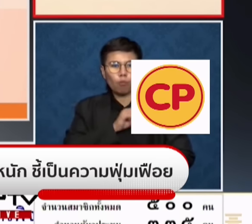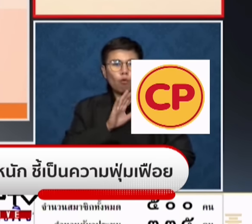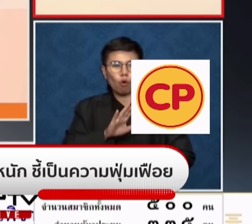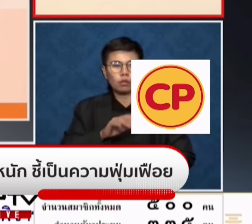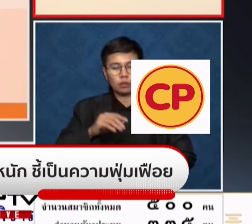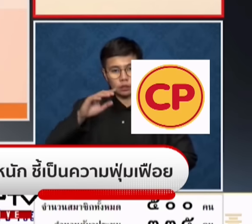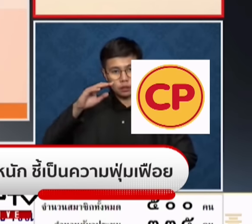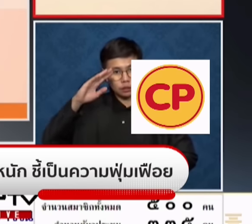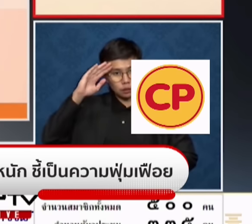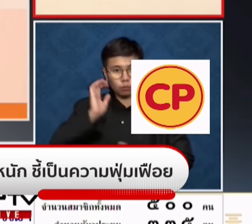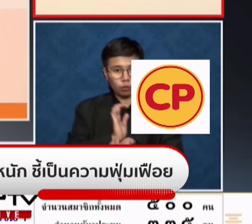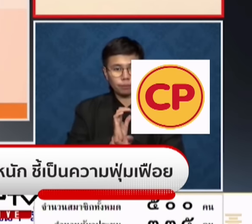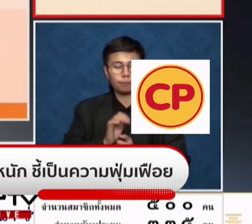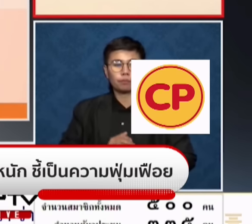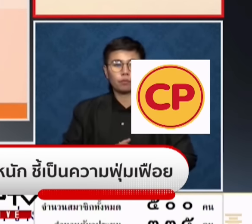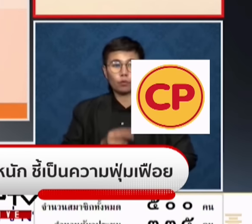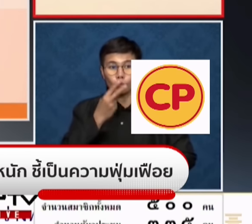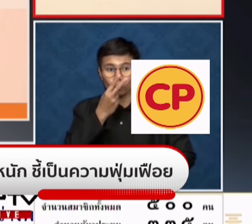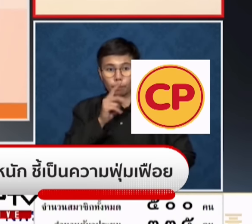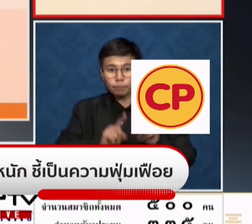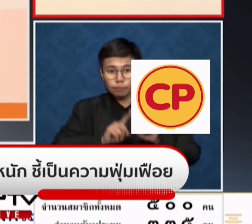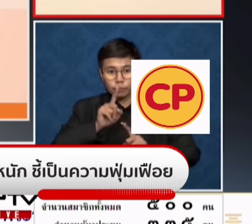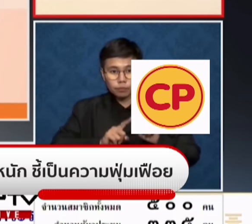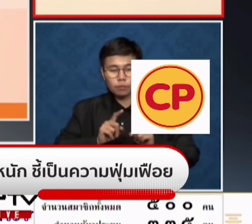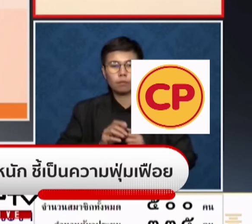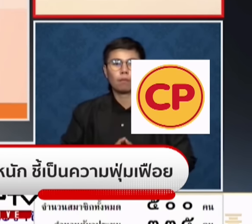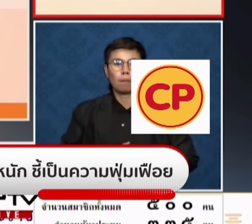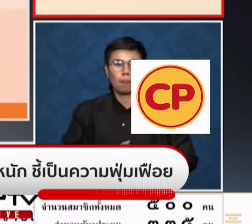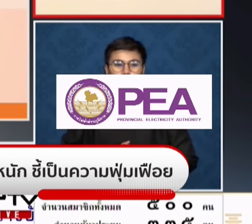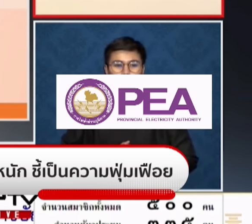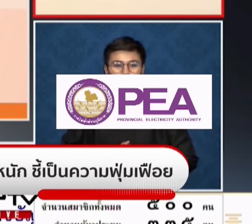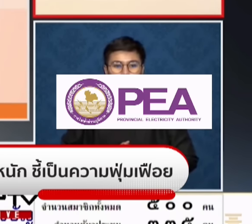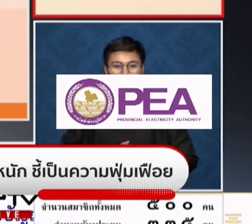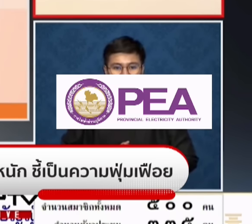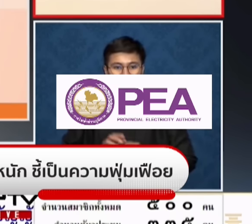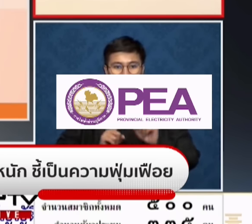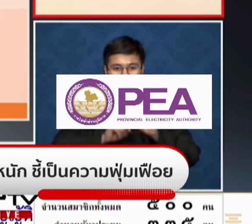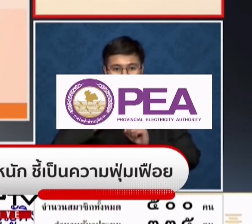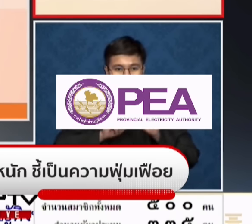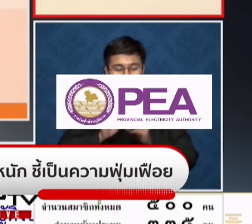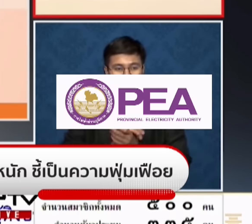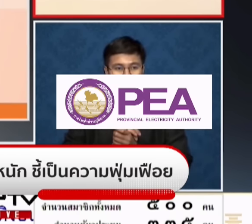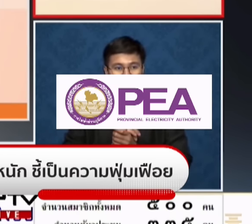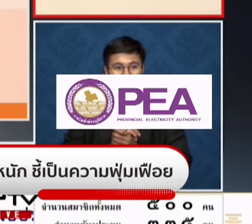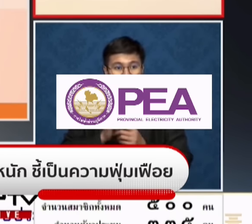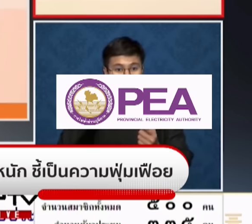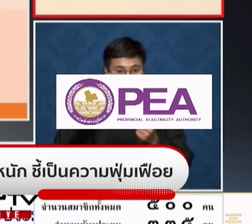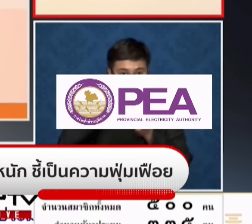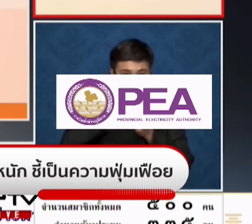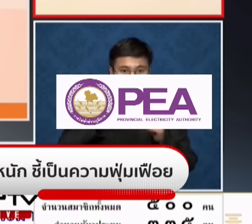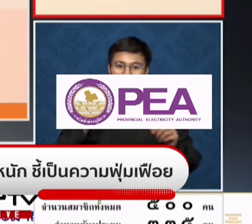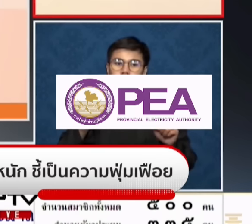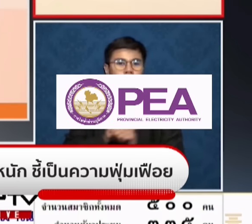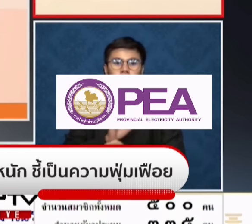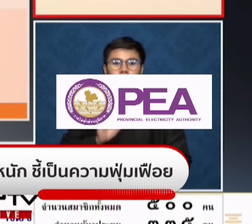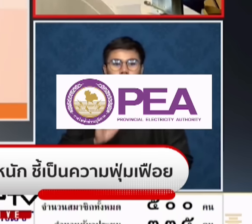ากครับดูจากตัวชี้วัดนะครับว่าตัวชี้วัดไม่บรรลุเป้าหมายสักเป้าหมาย